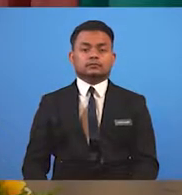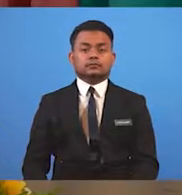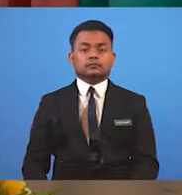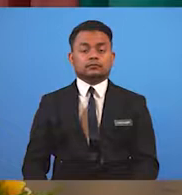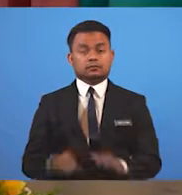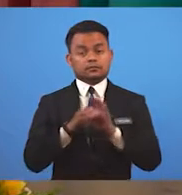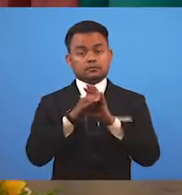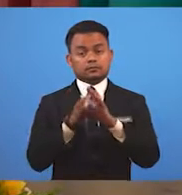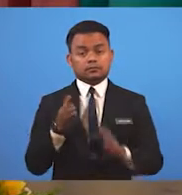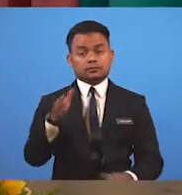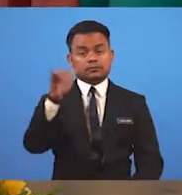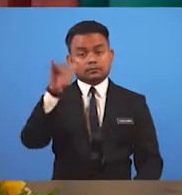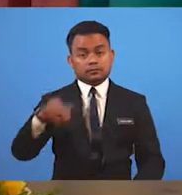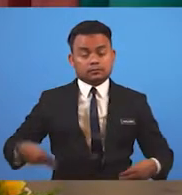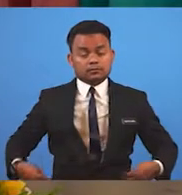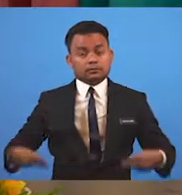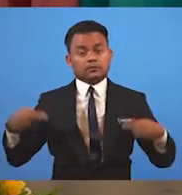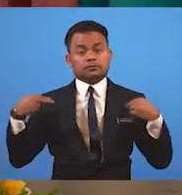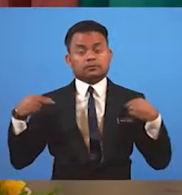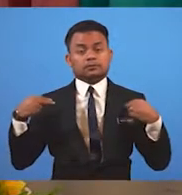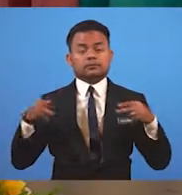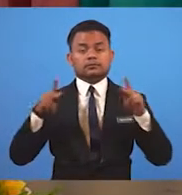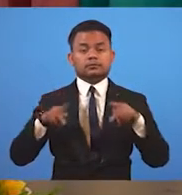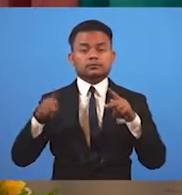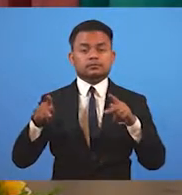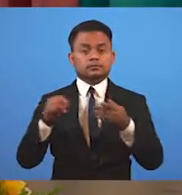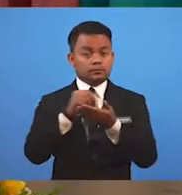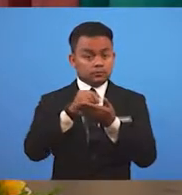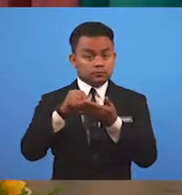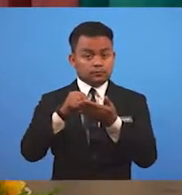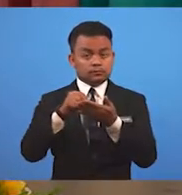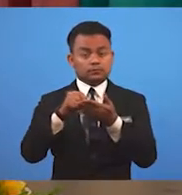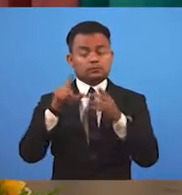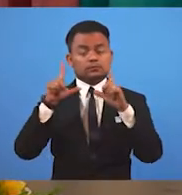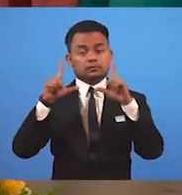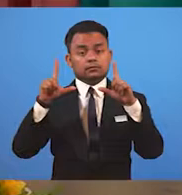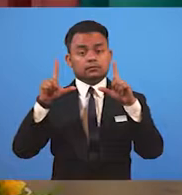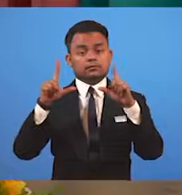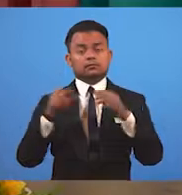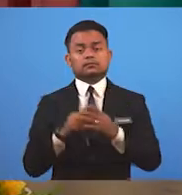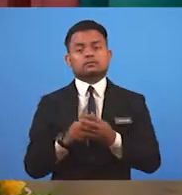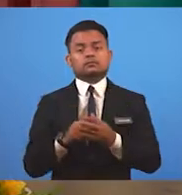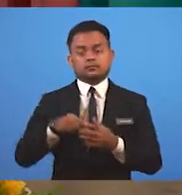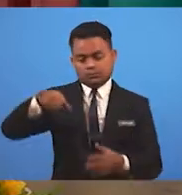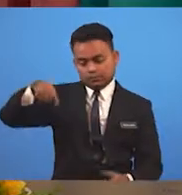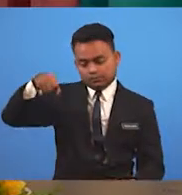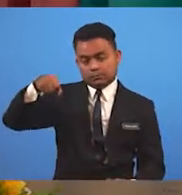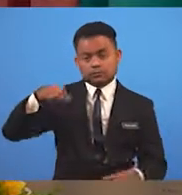hidup, para pelajar perlu menulis kod ataupun label sampel pada plastik